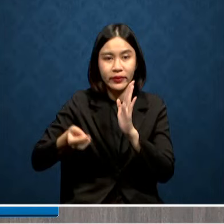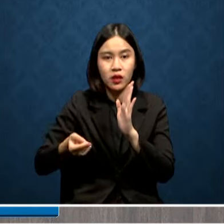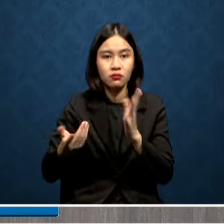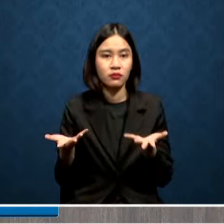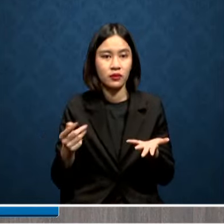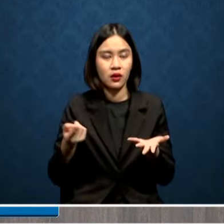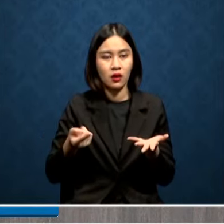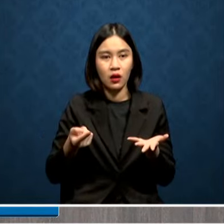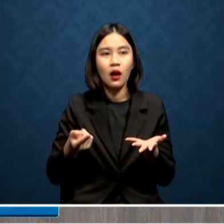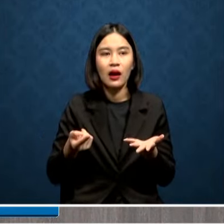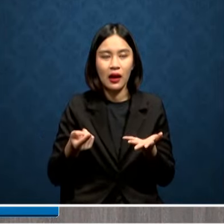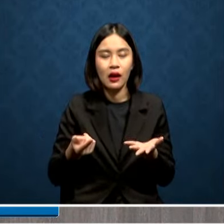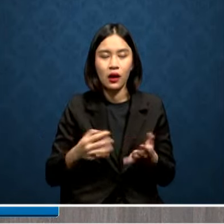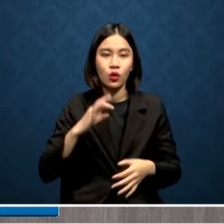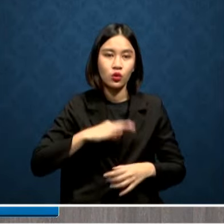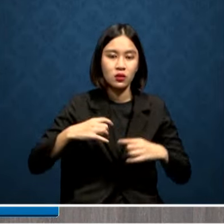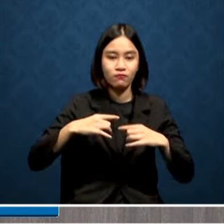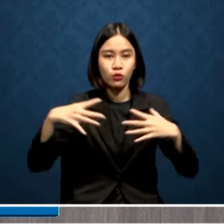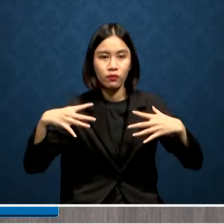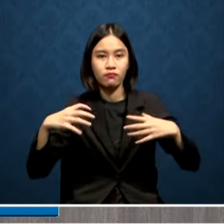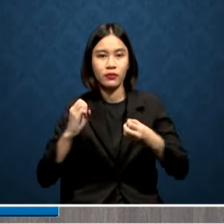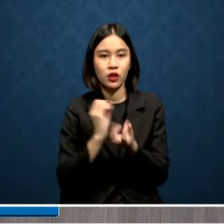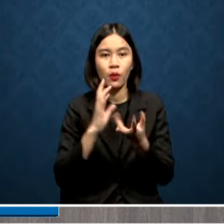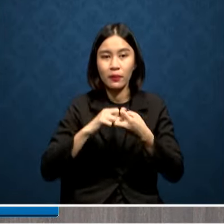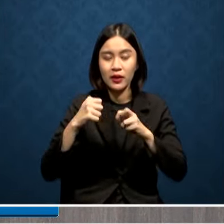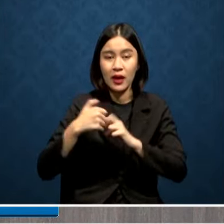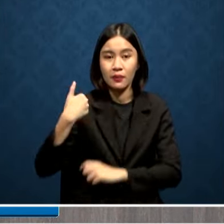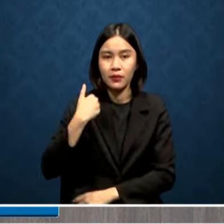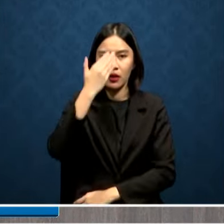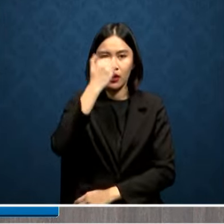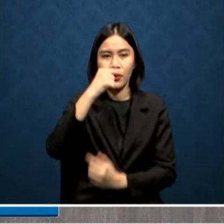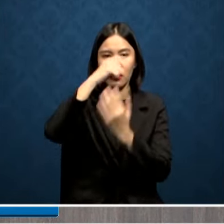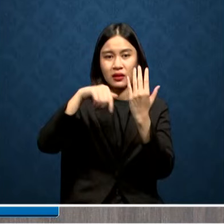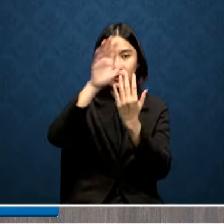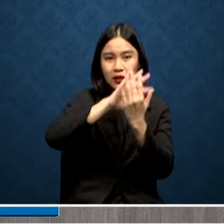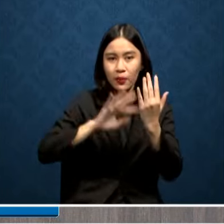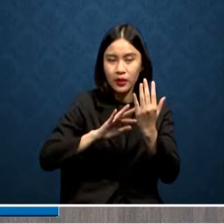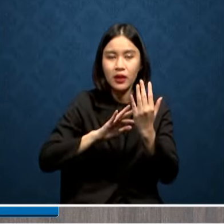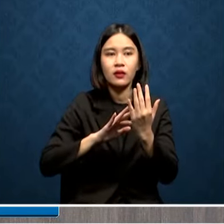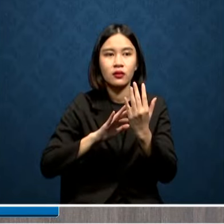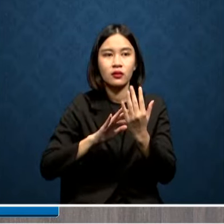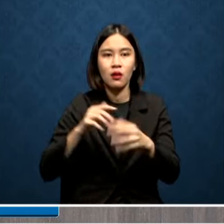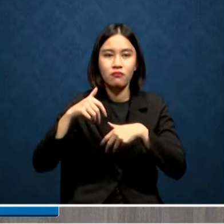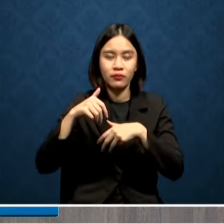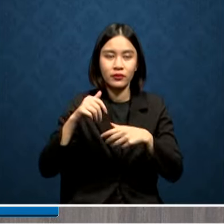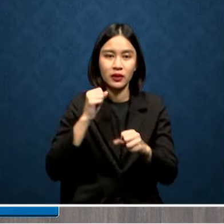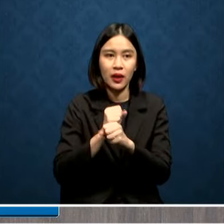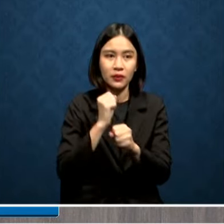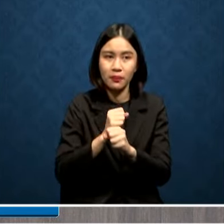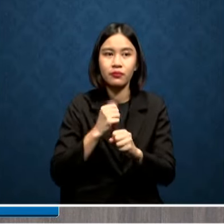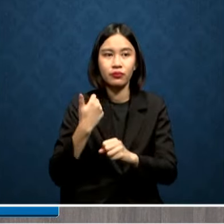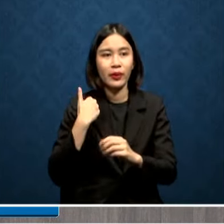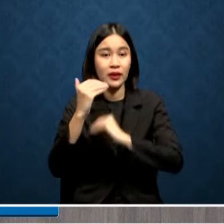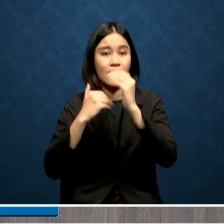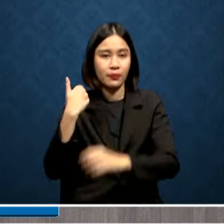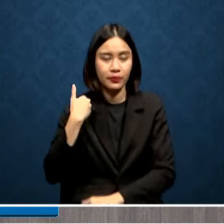ครับจะเกิดข้อขัดแย้งขึ้นมาทันทีเพราะบ้านเมืองเราเคลื่อนไหวอย่างเป็นพลัไม่ได้มีบ้าน